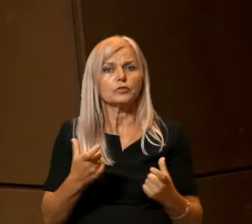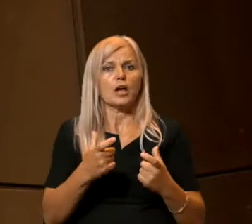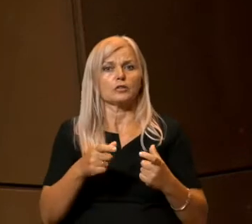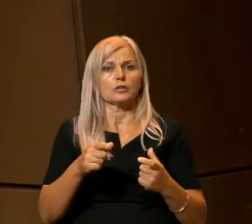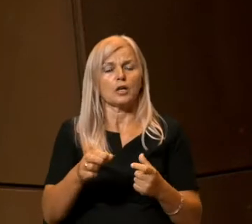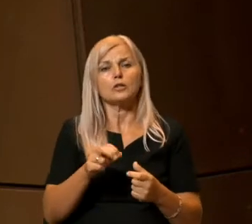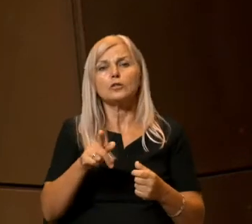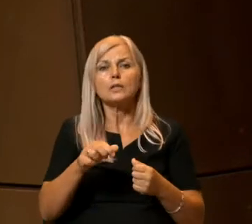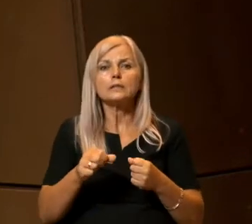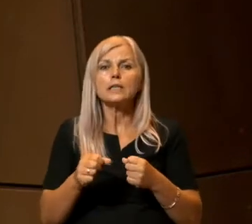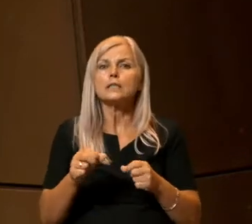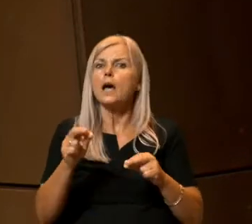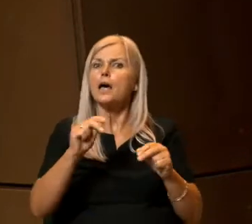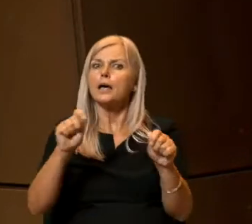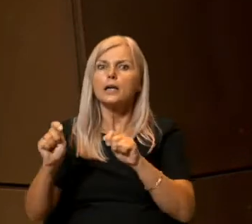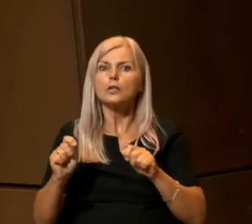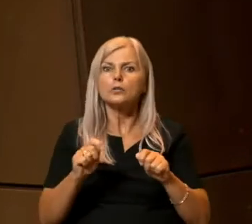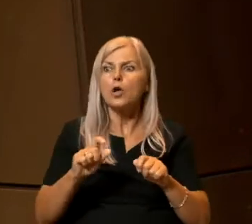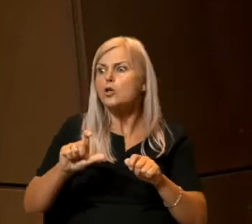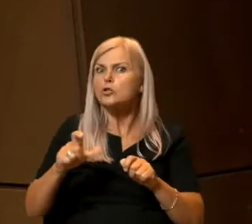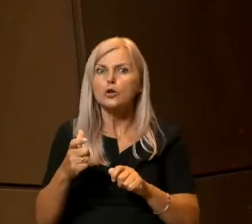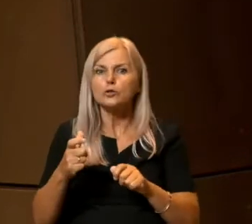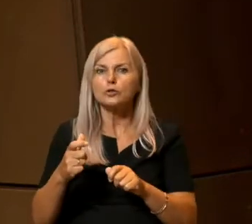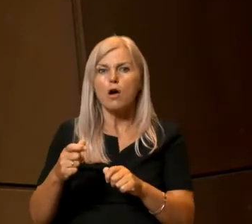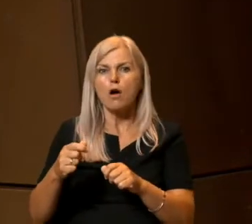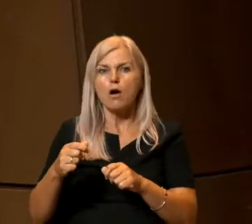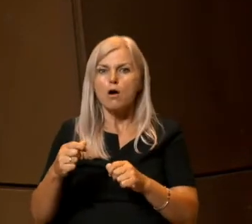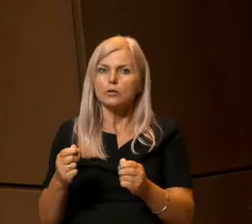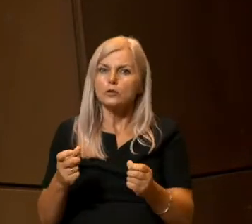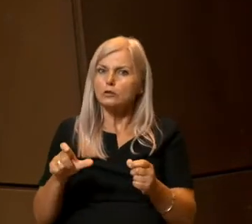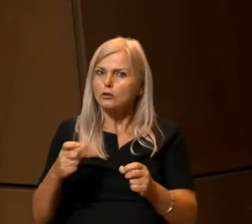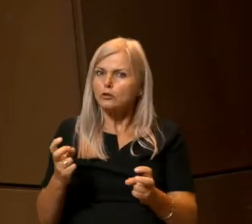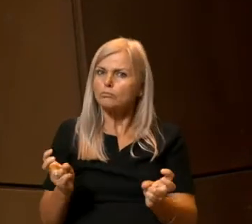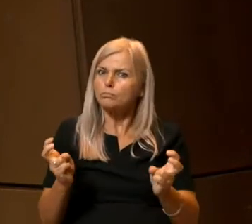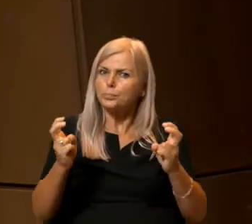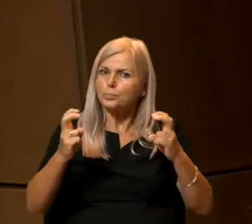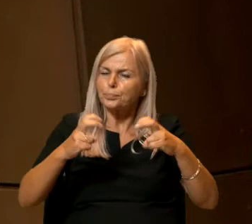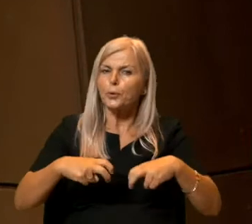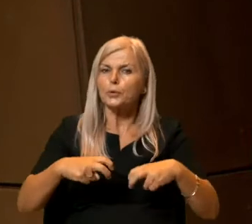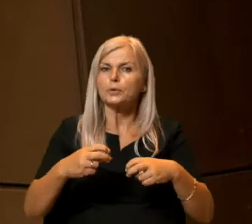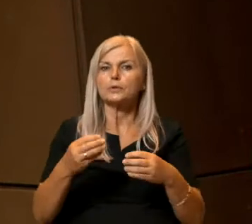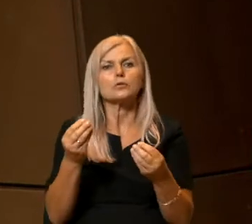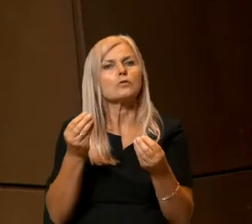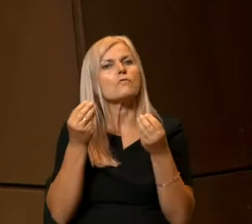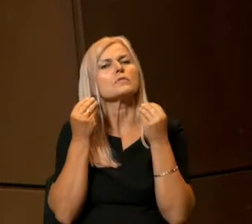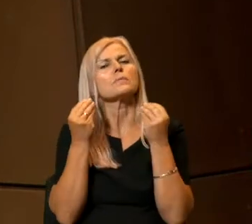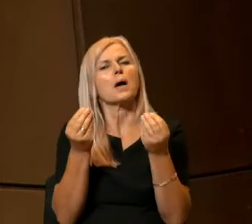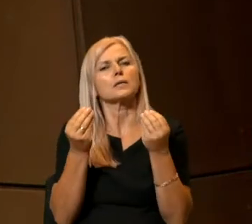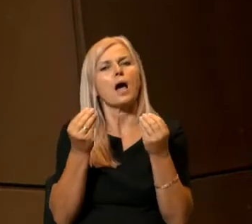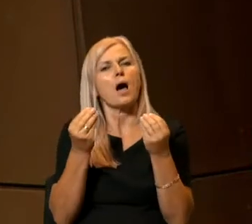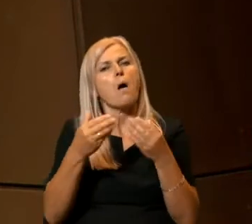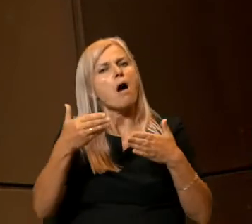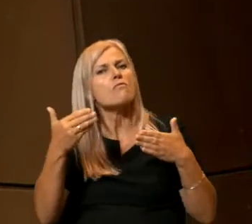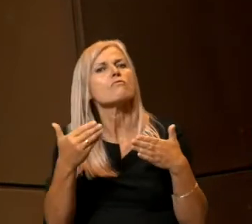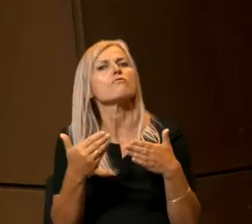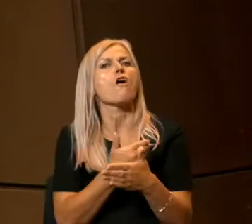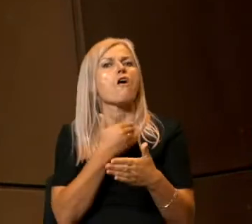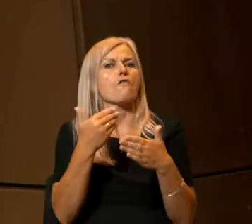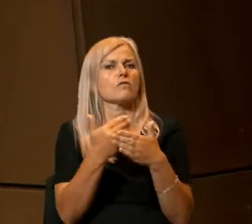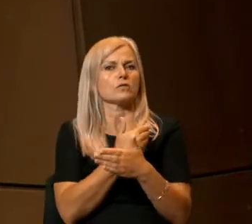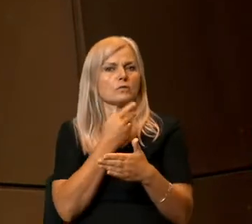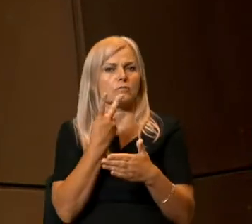otwartym. Nagle coś się dzieje, coś się tworzy. Jest to wspaniała nowa forma innowacji. Nie jest